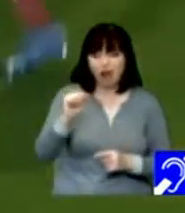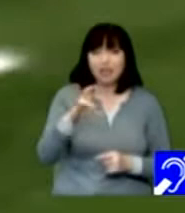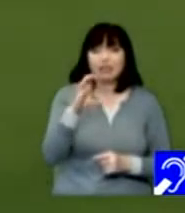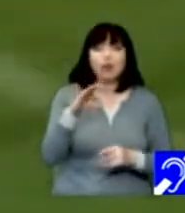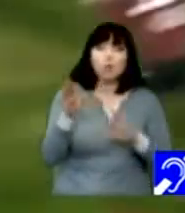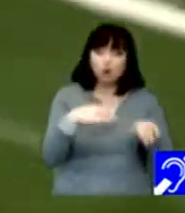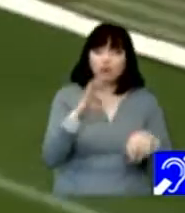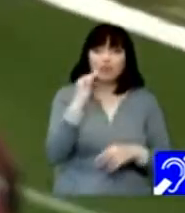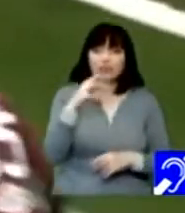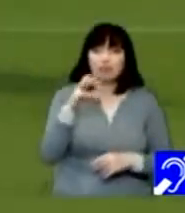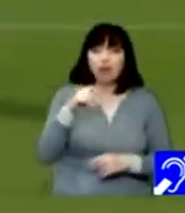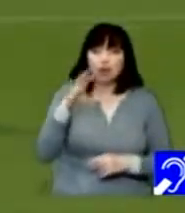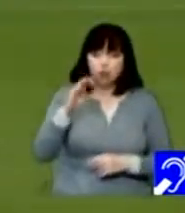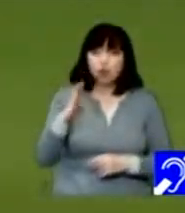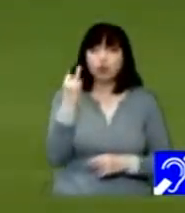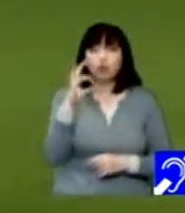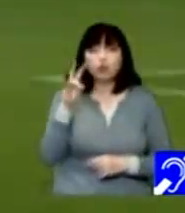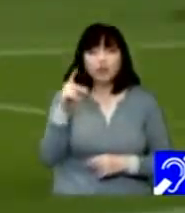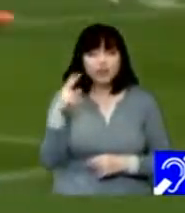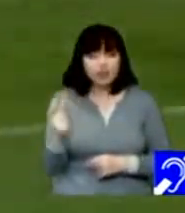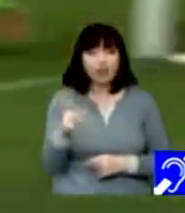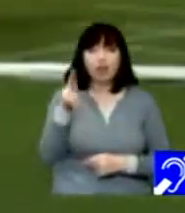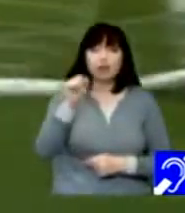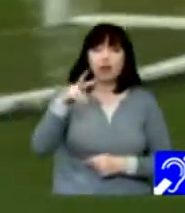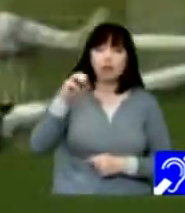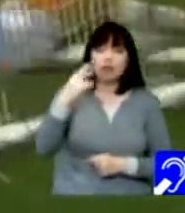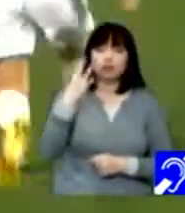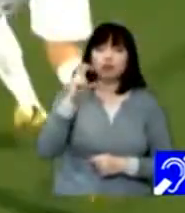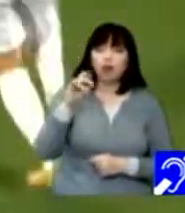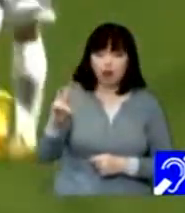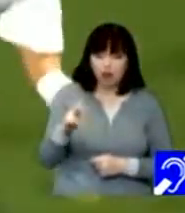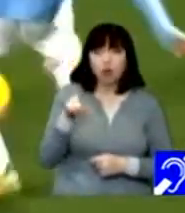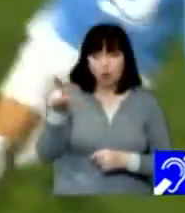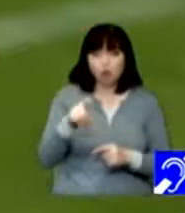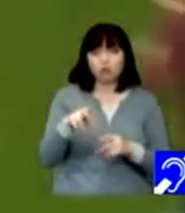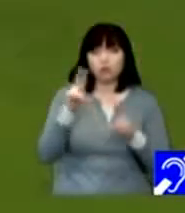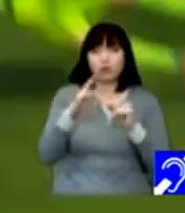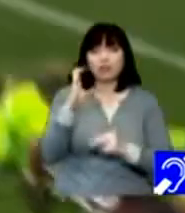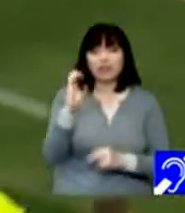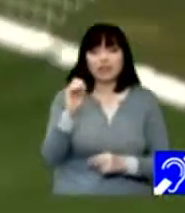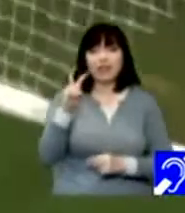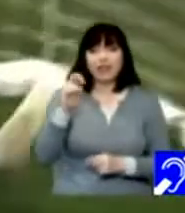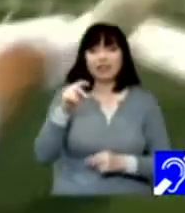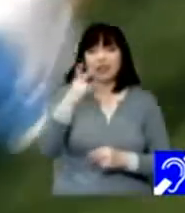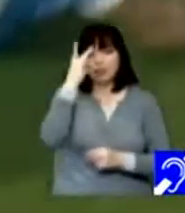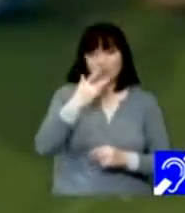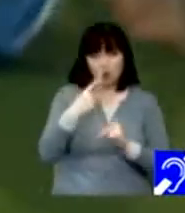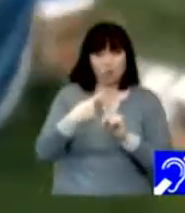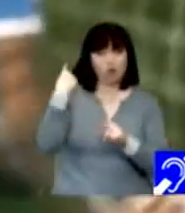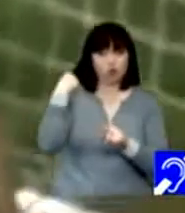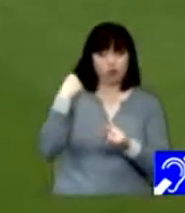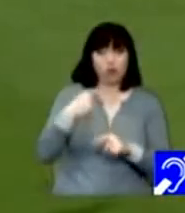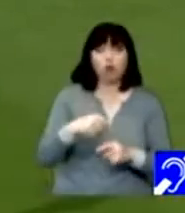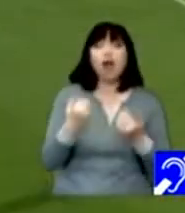Simatoc, Artur Ioniță și Vitalie Damașcan. El s-a transferat la Salentarina în vara anului trecut. În